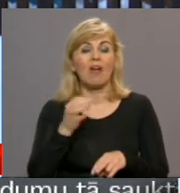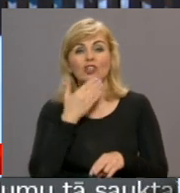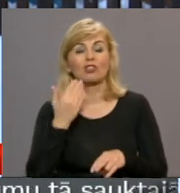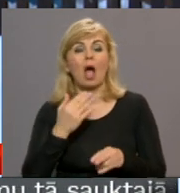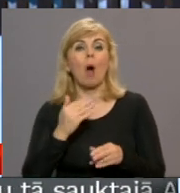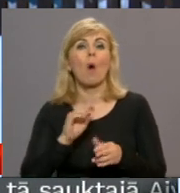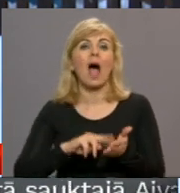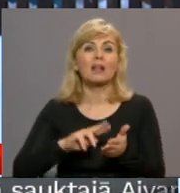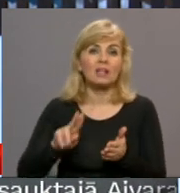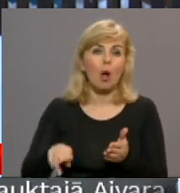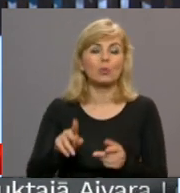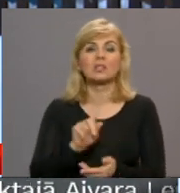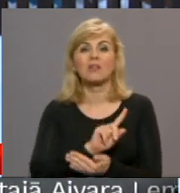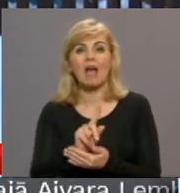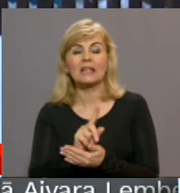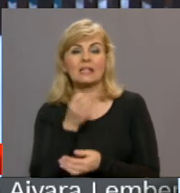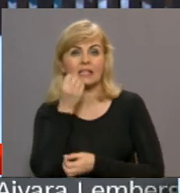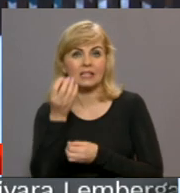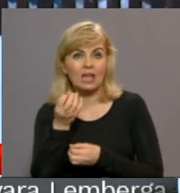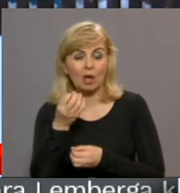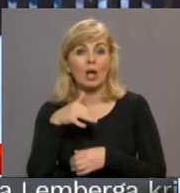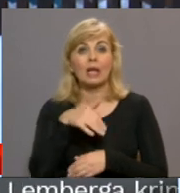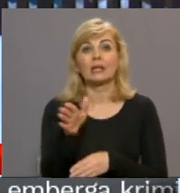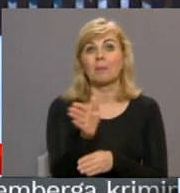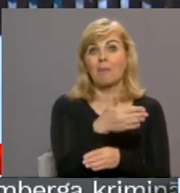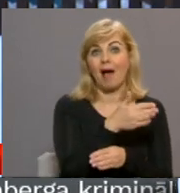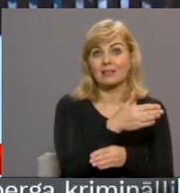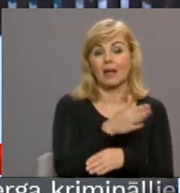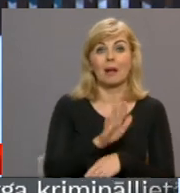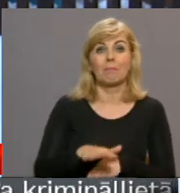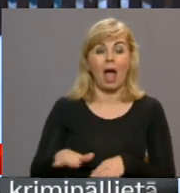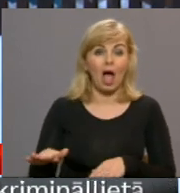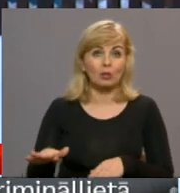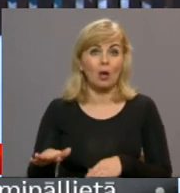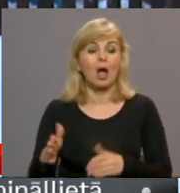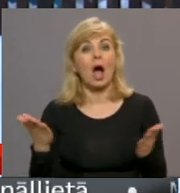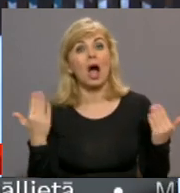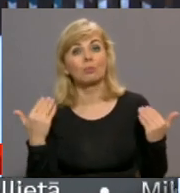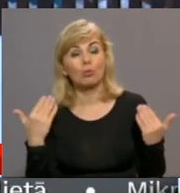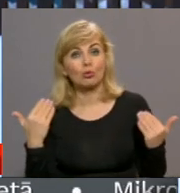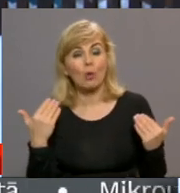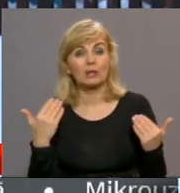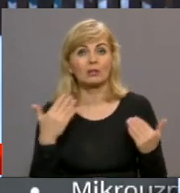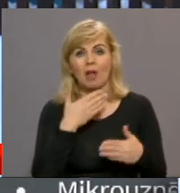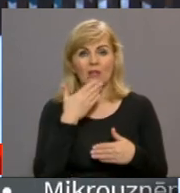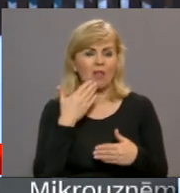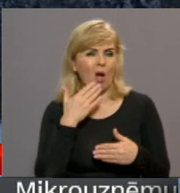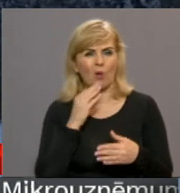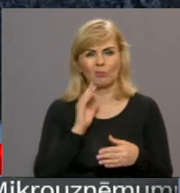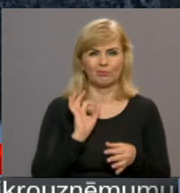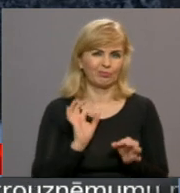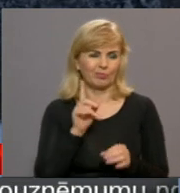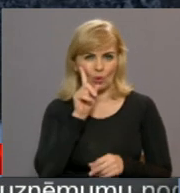svecītes un ziedi, un tad dodoties pastaigā, piemēram, ar bērnu pastaigā vai atpūšoties, nav diez cik